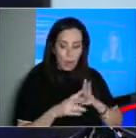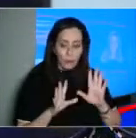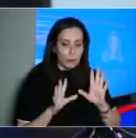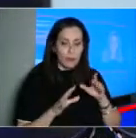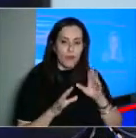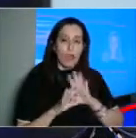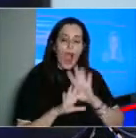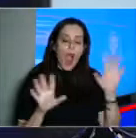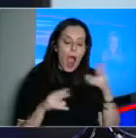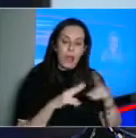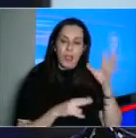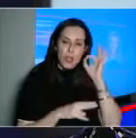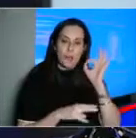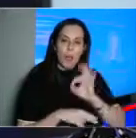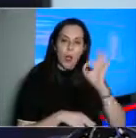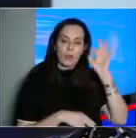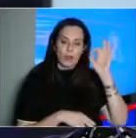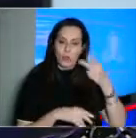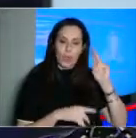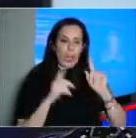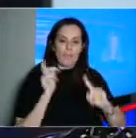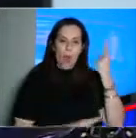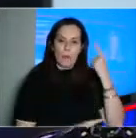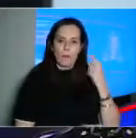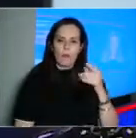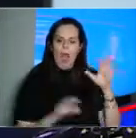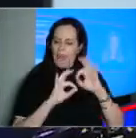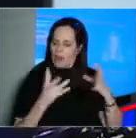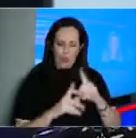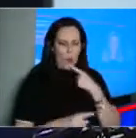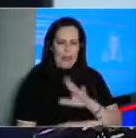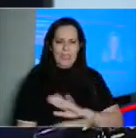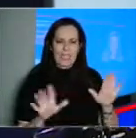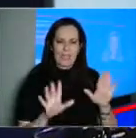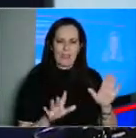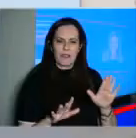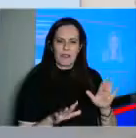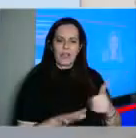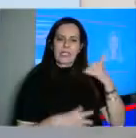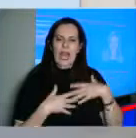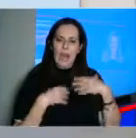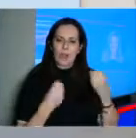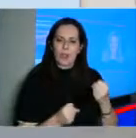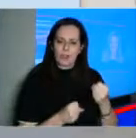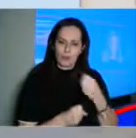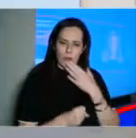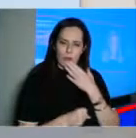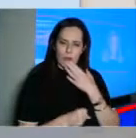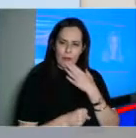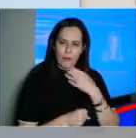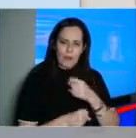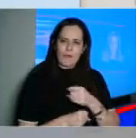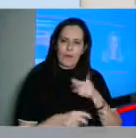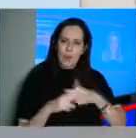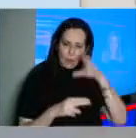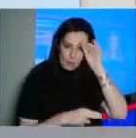מסוימות שתוקפות נשים באחוזים הרבה יותר גבוהים. אף מפלגה לא מדברת על זה. שר הבריאות ילך לדבר. ועל